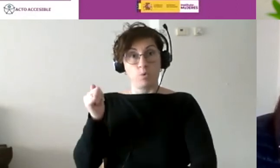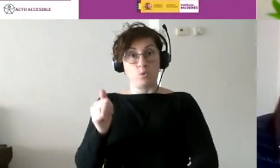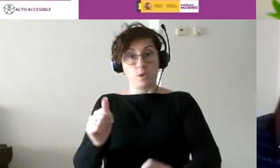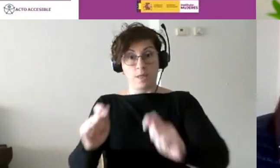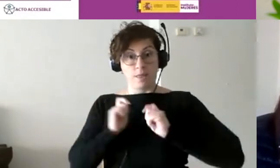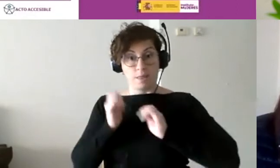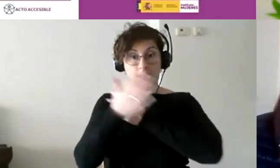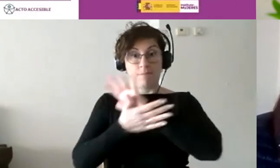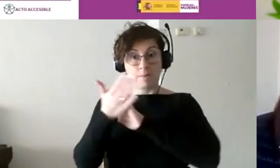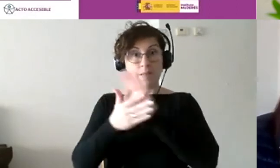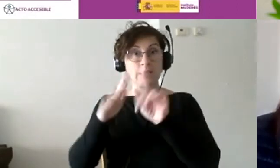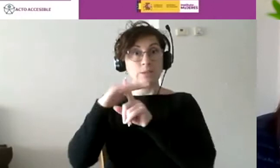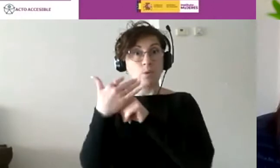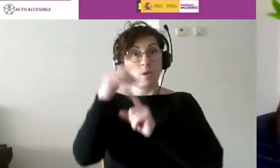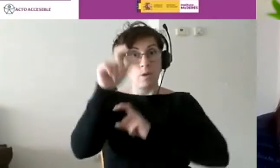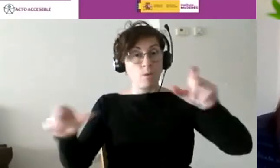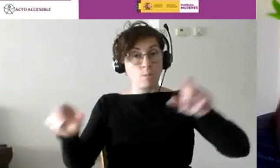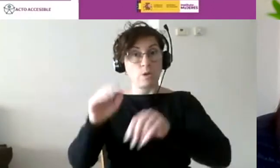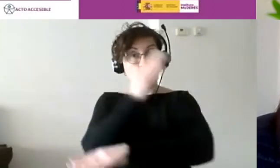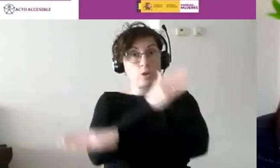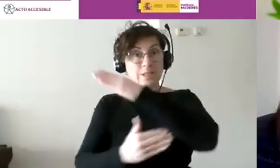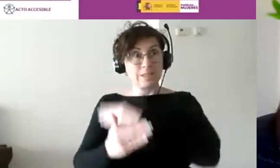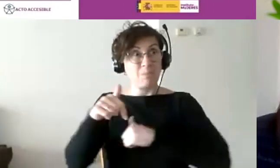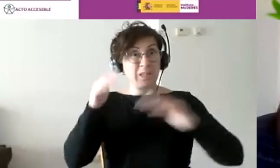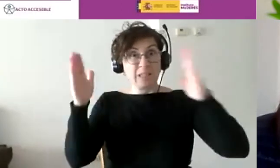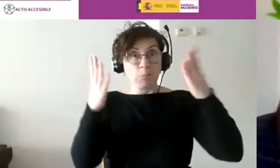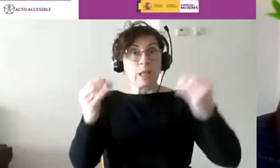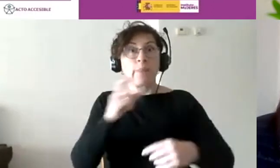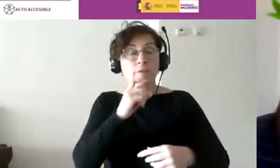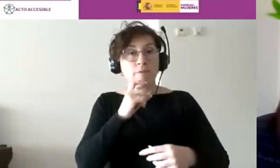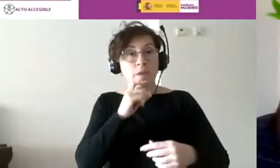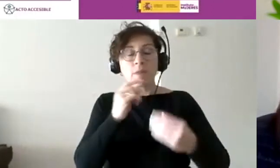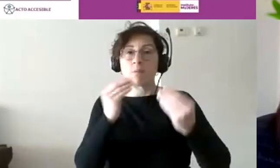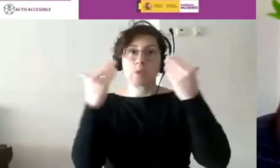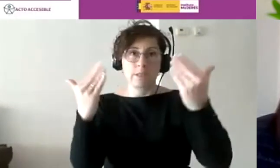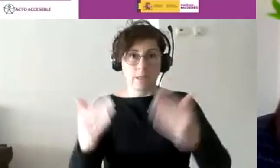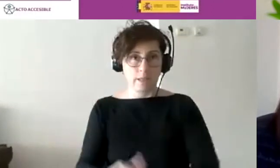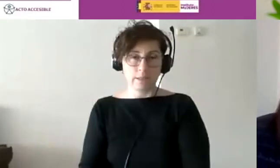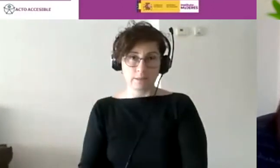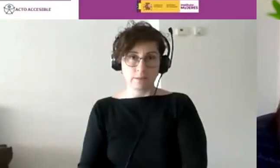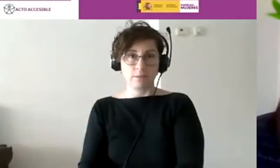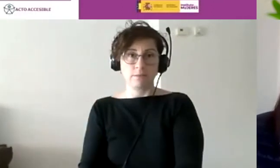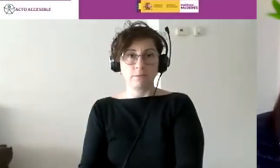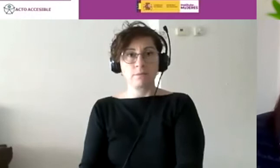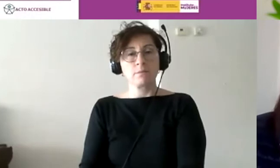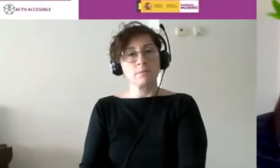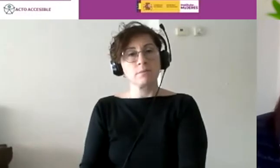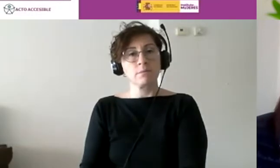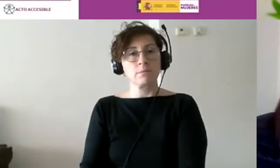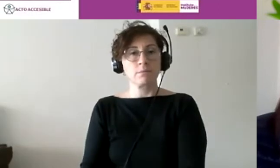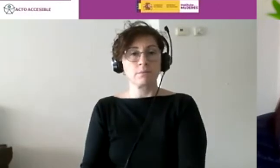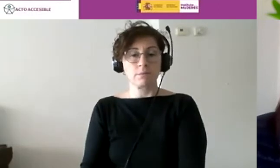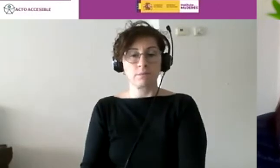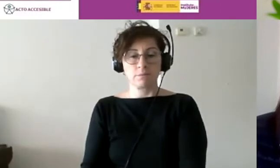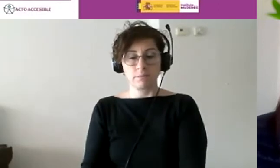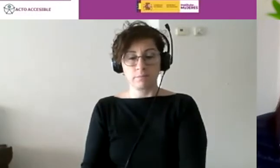experience now in Ukraine. Я дуже щаслива бачити пані Ларису та Надію Паламарчук, чути ці жінки,